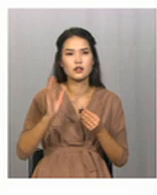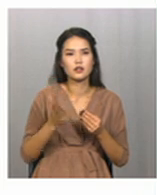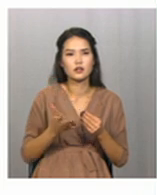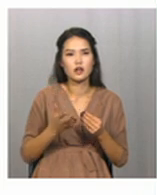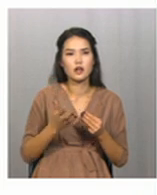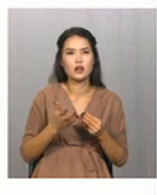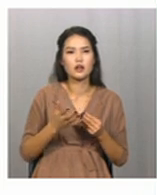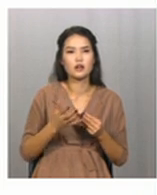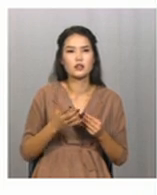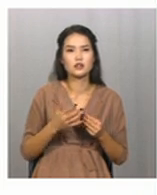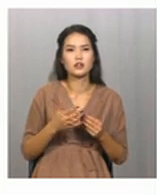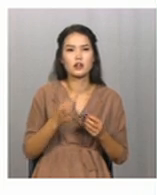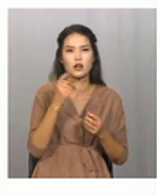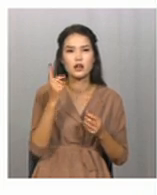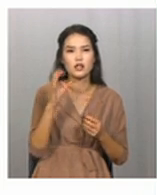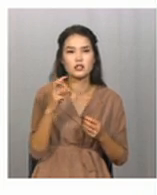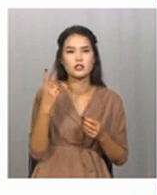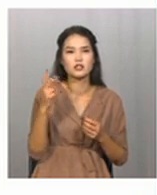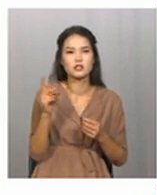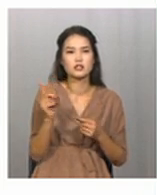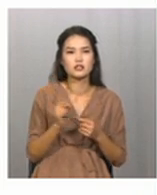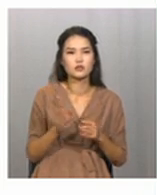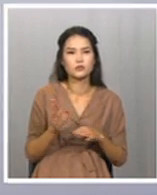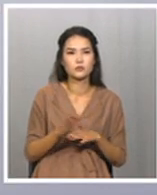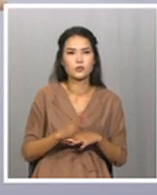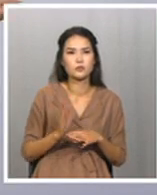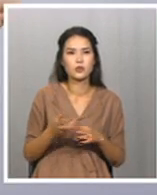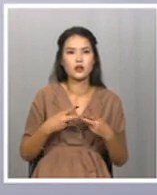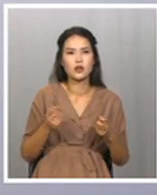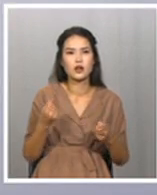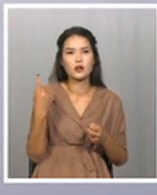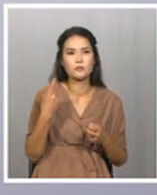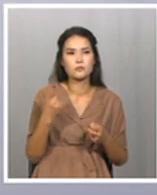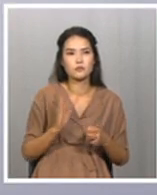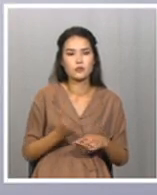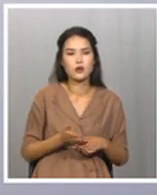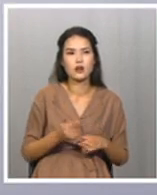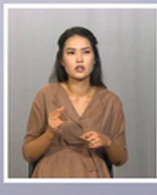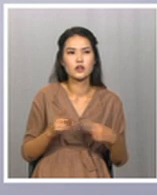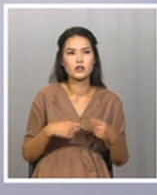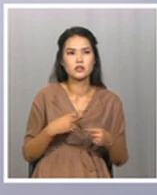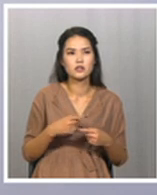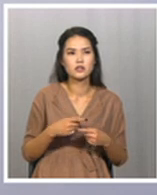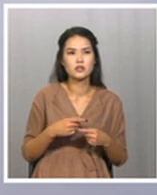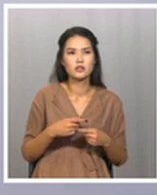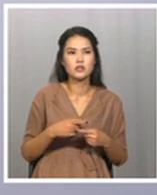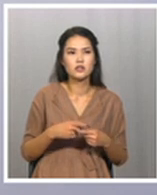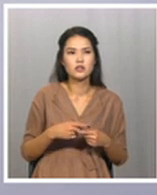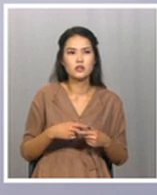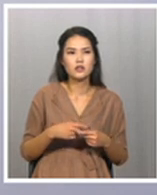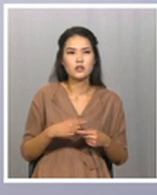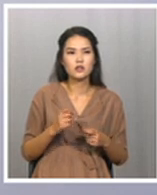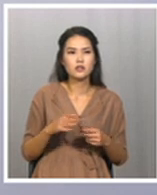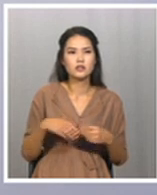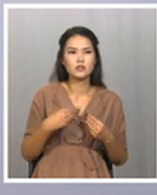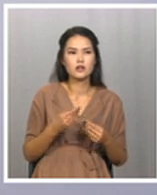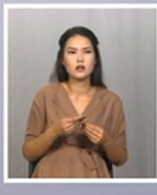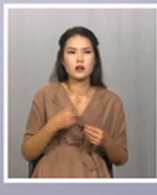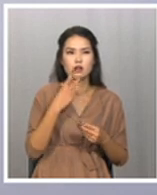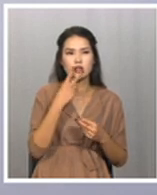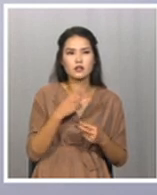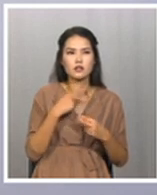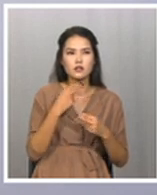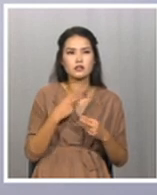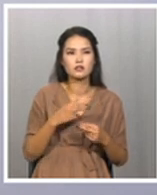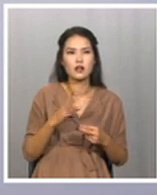да, жауабында бір шығады. Ал енді мына берілгендерге қарап,